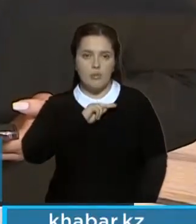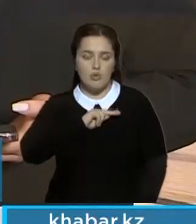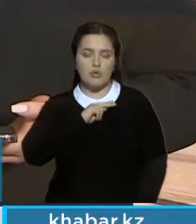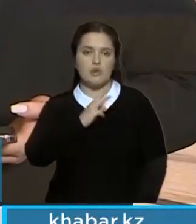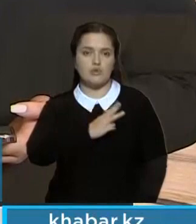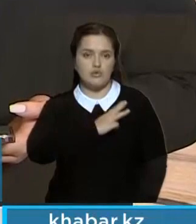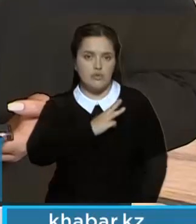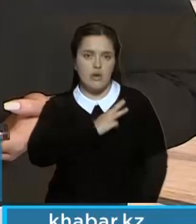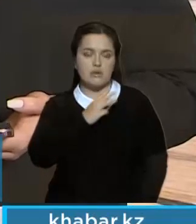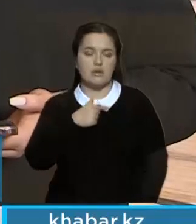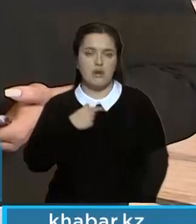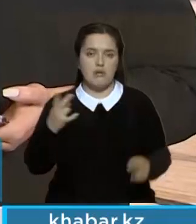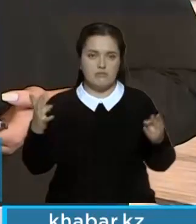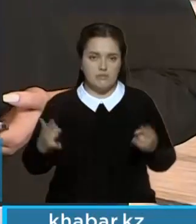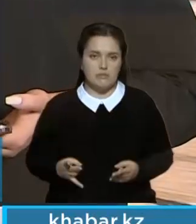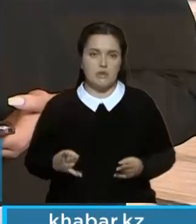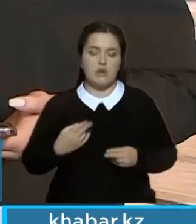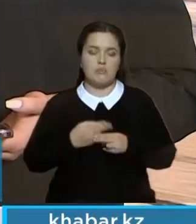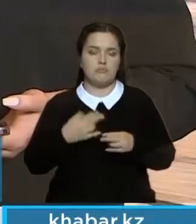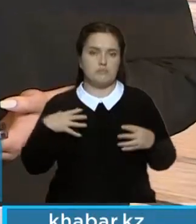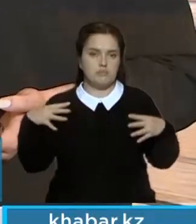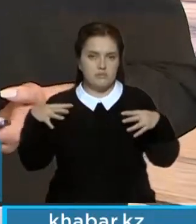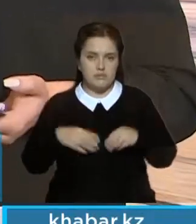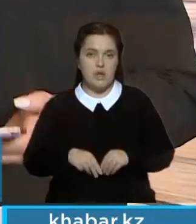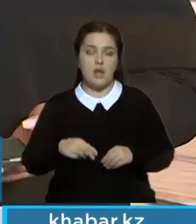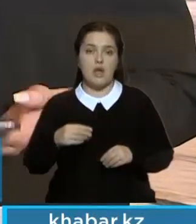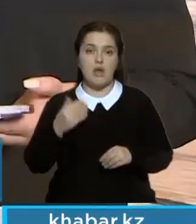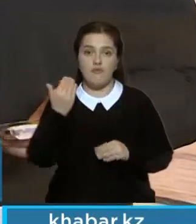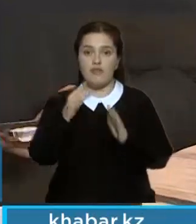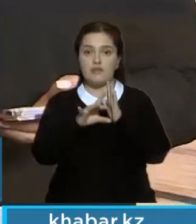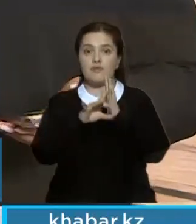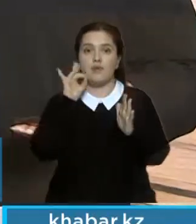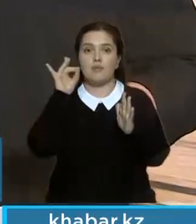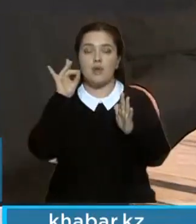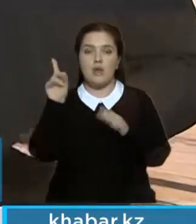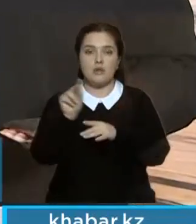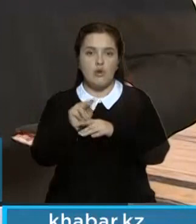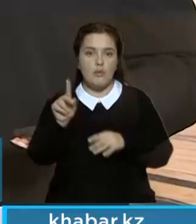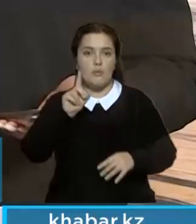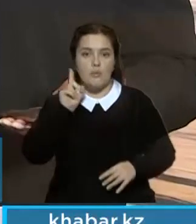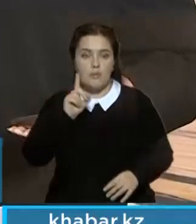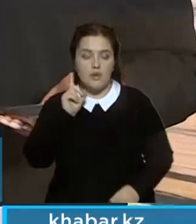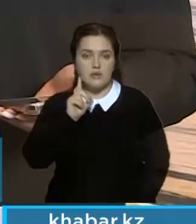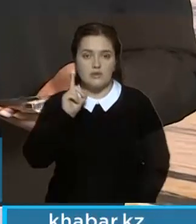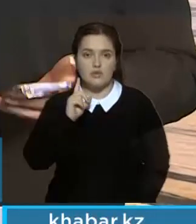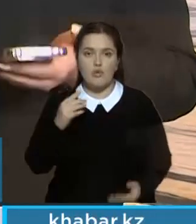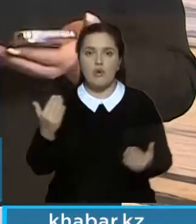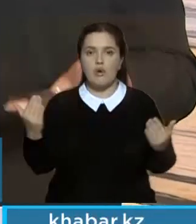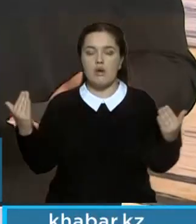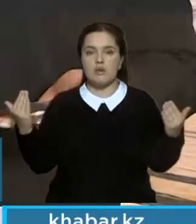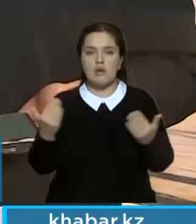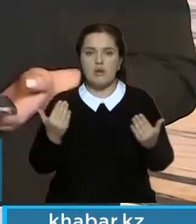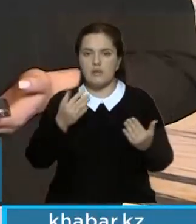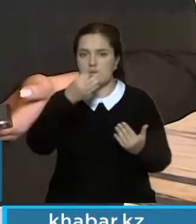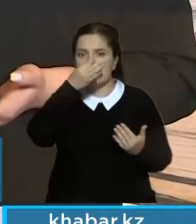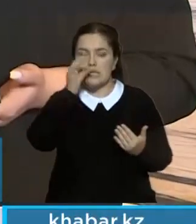и необходимость. Поэтому приходится совмещать. Вас выбрали лучшим наставником молодежи. Так какие